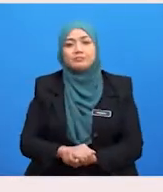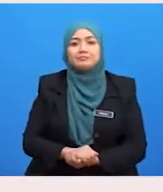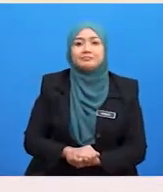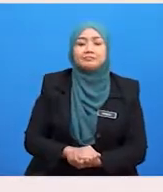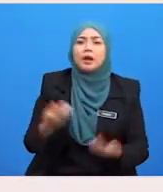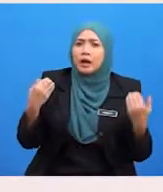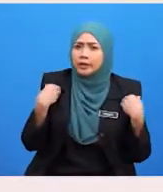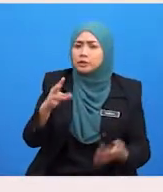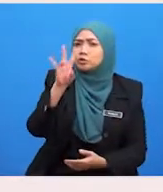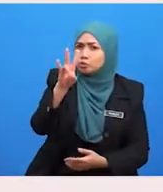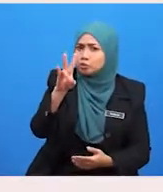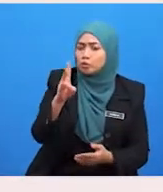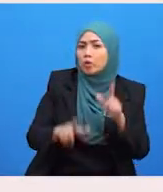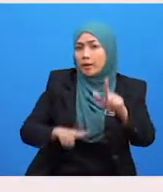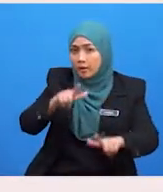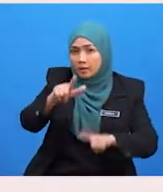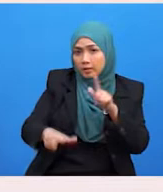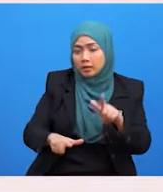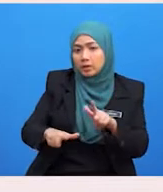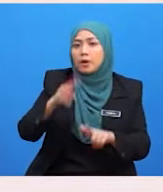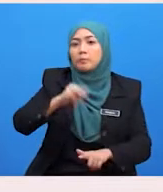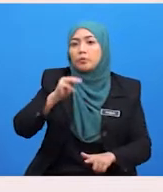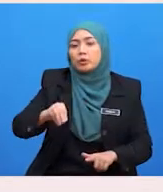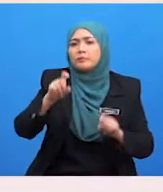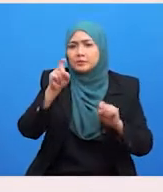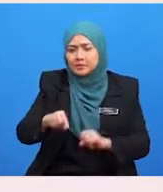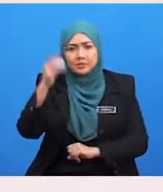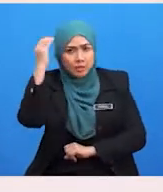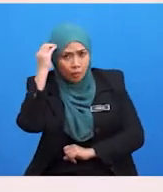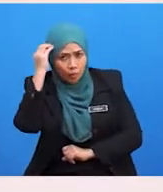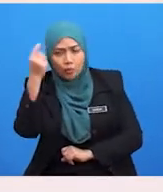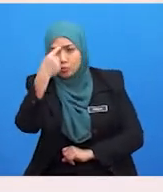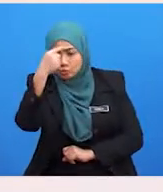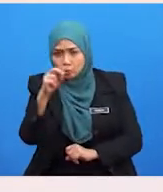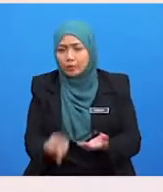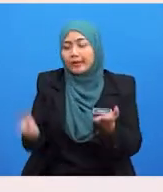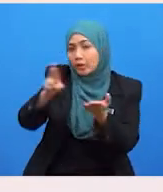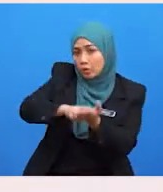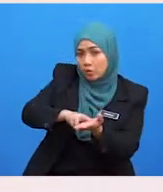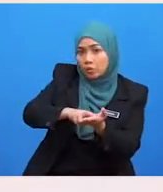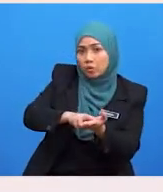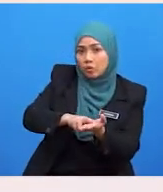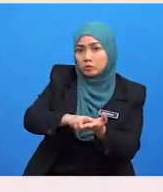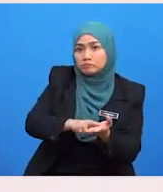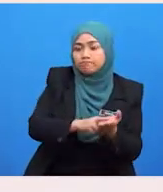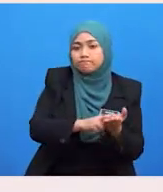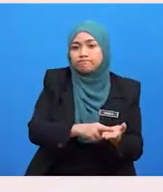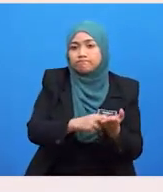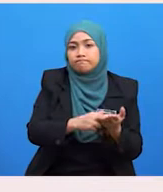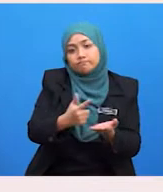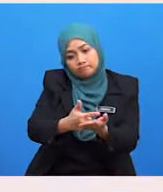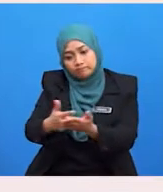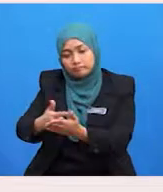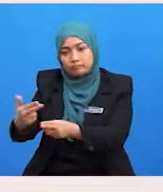Terdapat 7 langkah yang perlu murid kuasai untuk merekod item pelarasan susut nilai dan